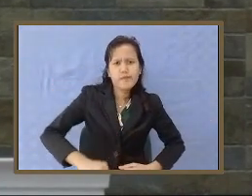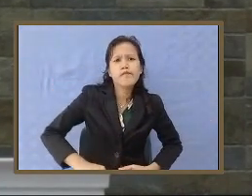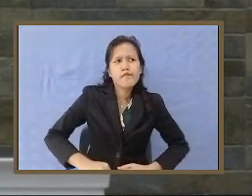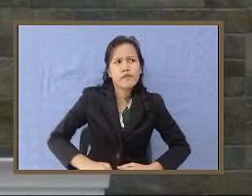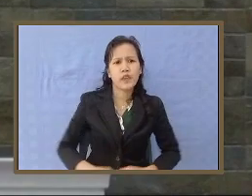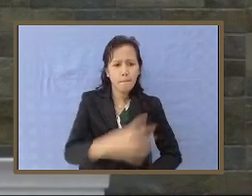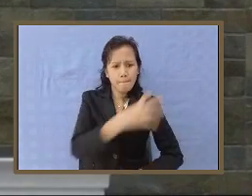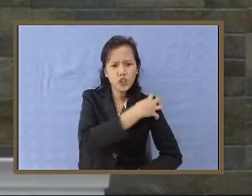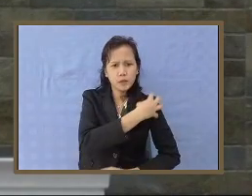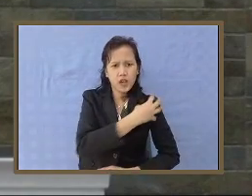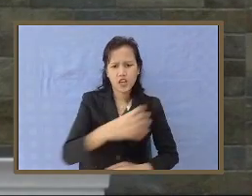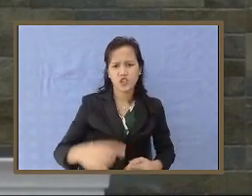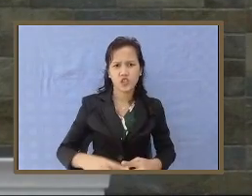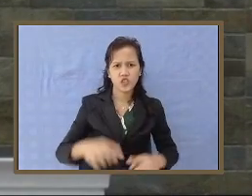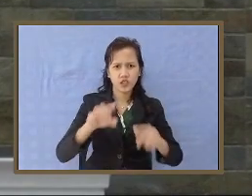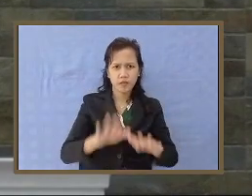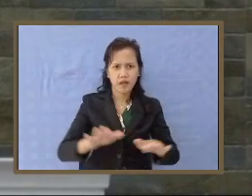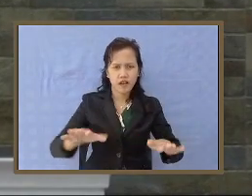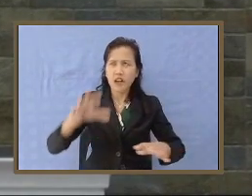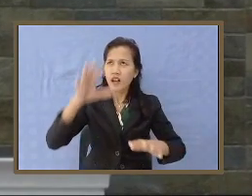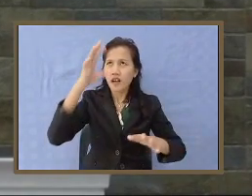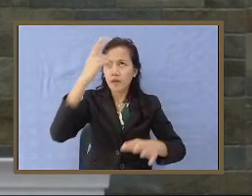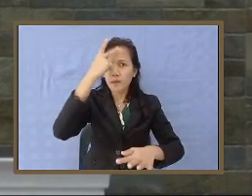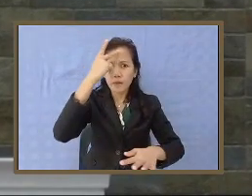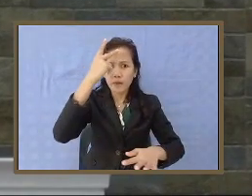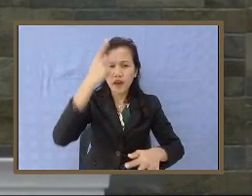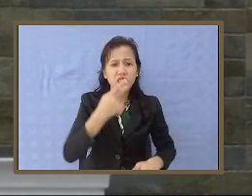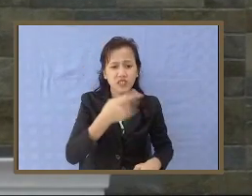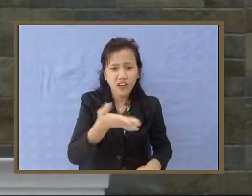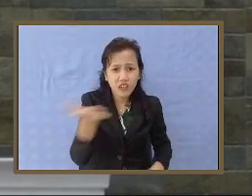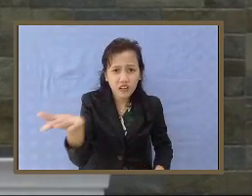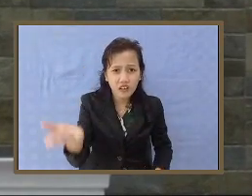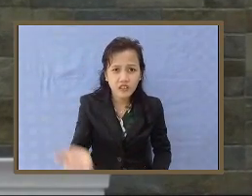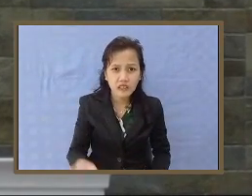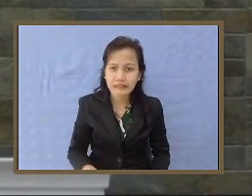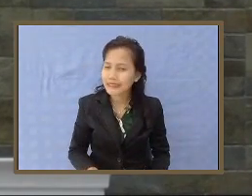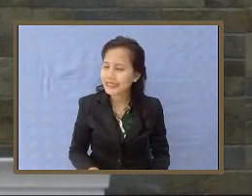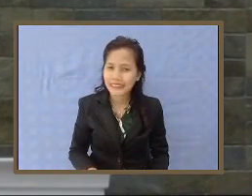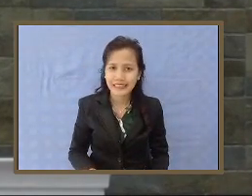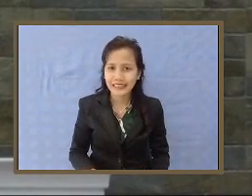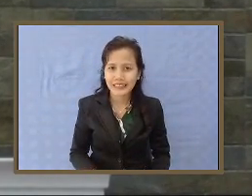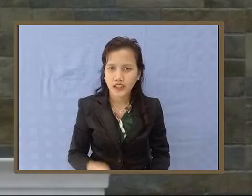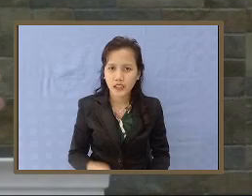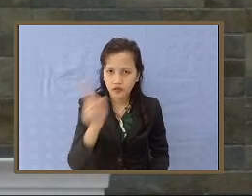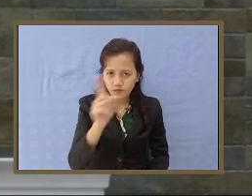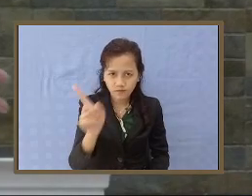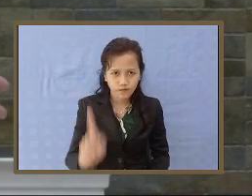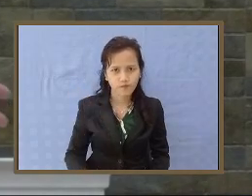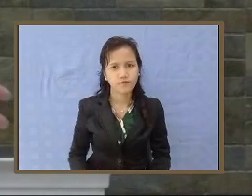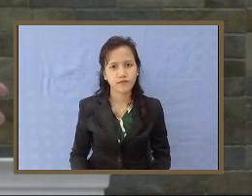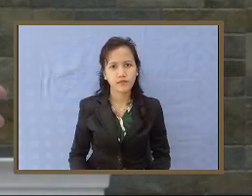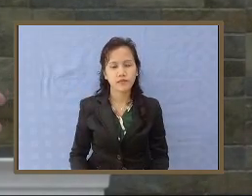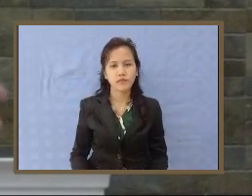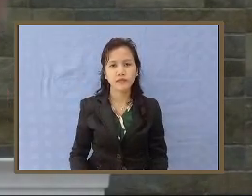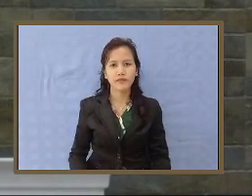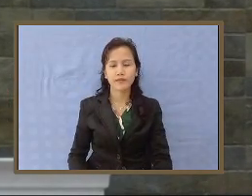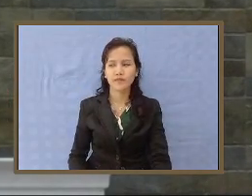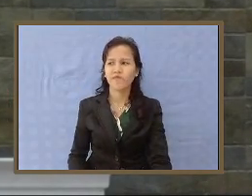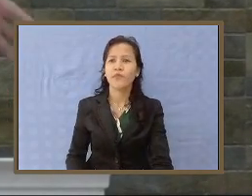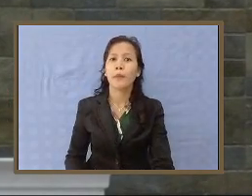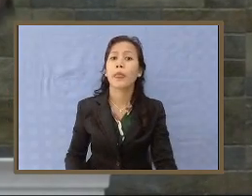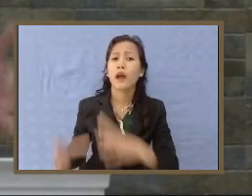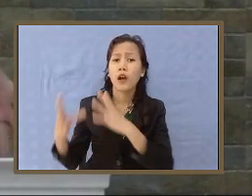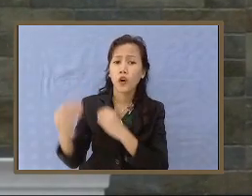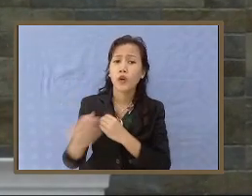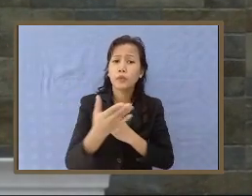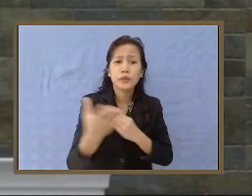See that? Now, I'm just trying to tell you, brethren, I'm giving you this facts right here. And I hope you understand that this